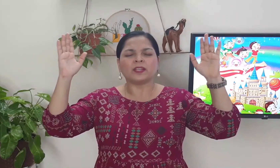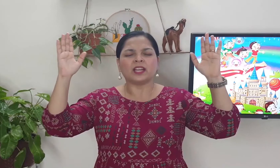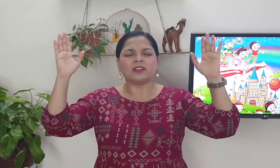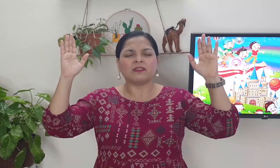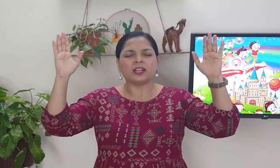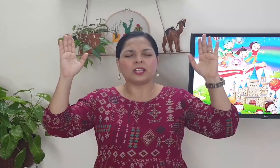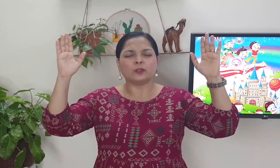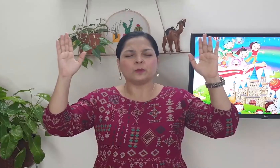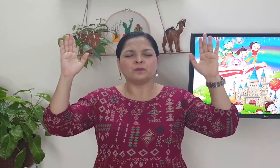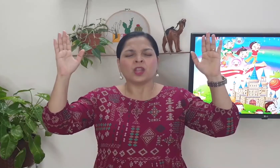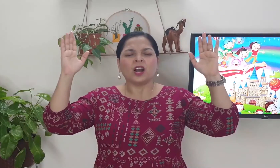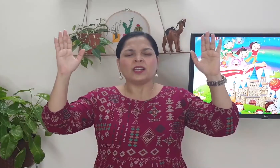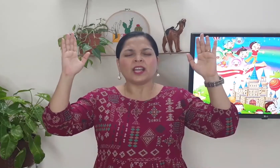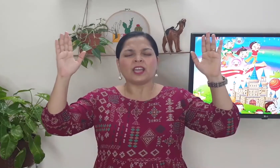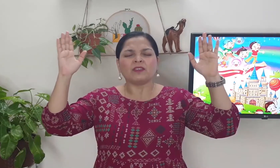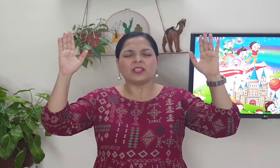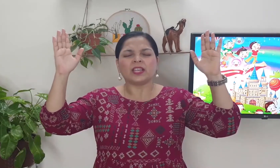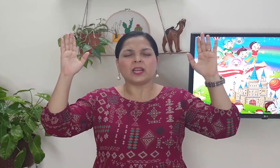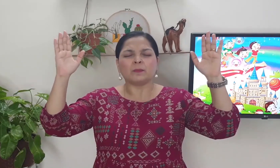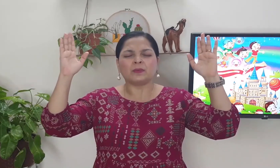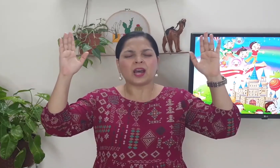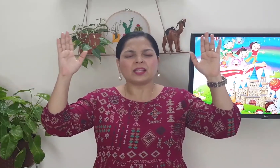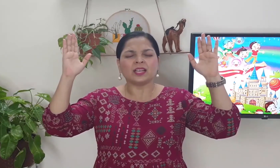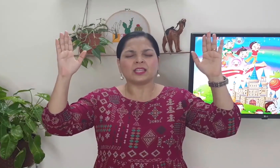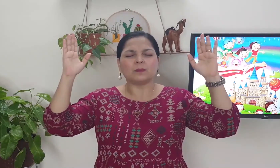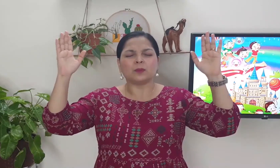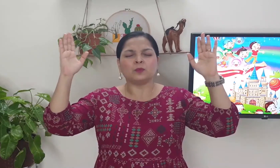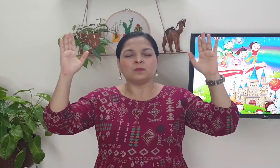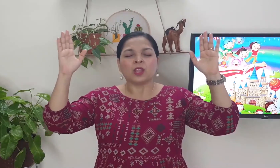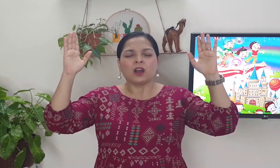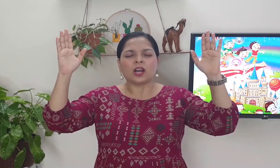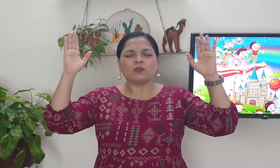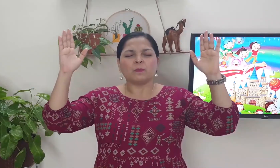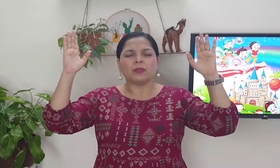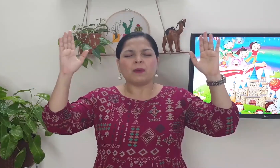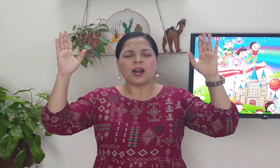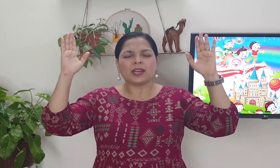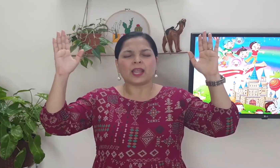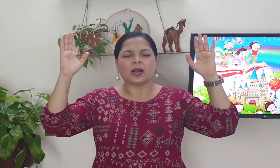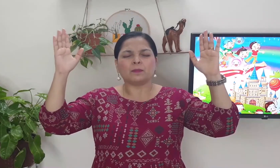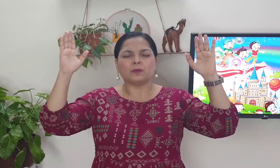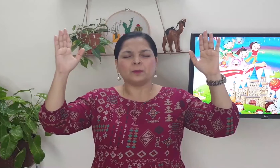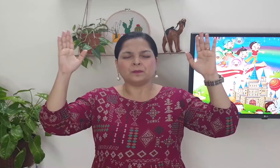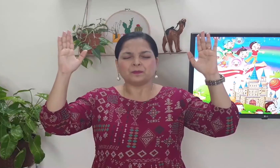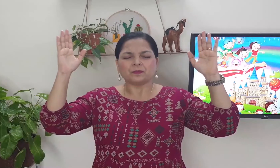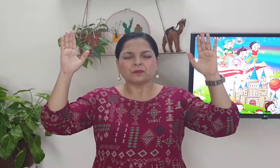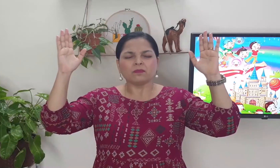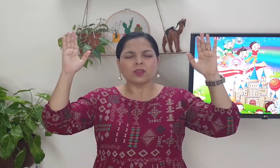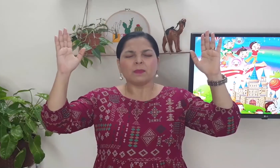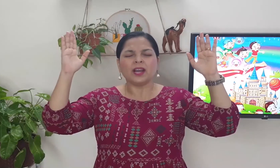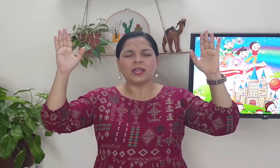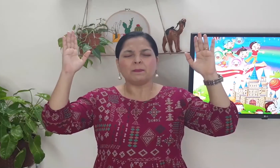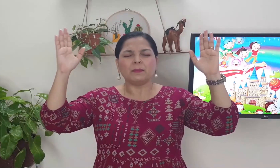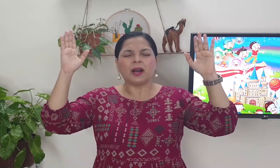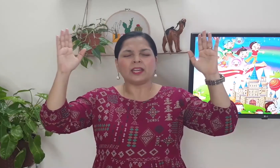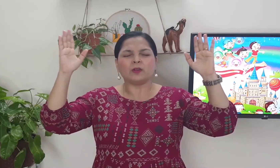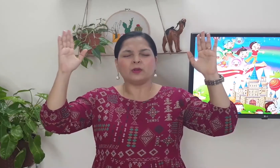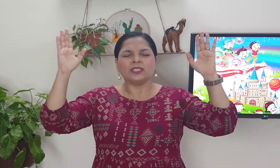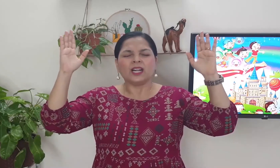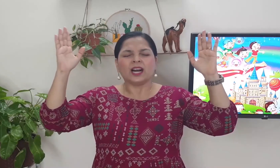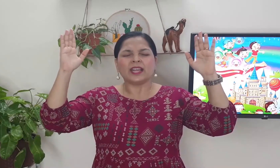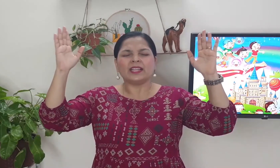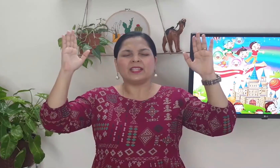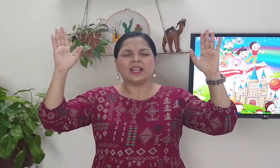परमेश्वर तुझे धन्यवाद देते. धन्यवाद देते प्रत्येक लेकरांसाठी पिता परमेश्वर. जे कोणी आजारी पिता परमेश्वर, मी प्रार्थना